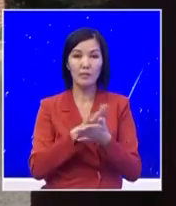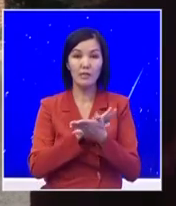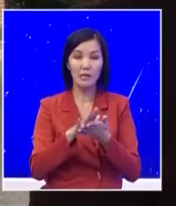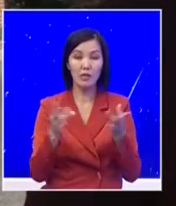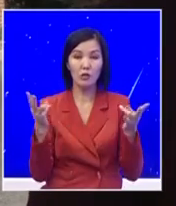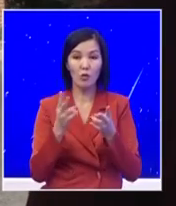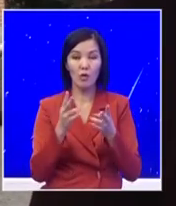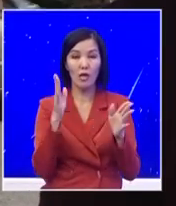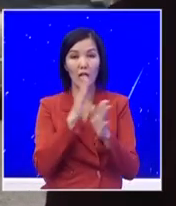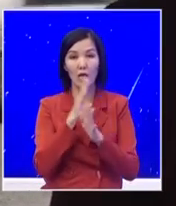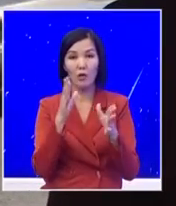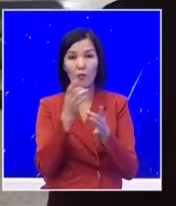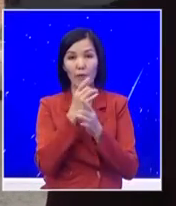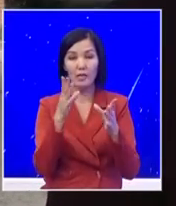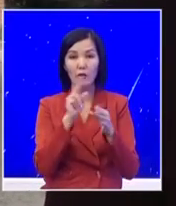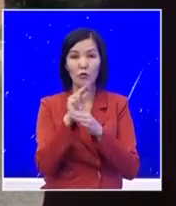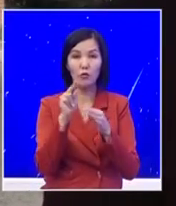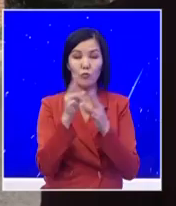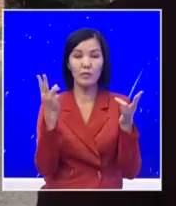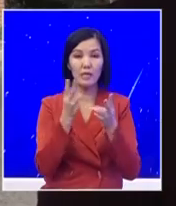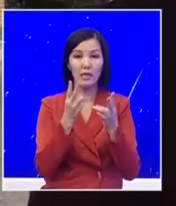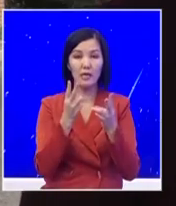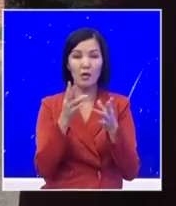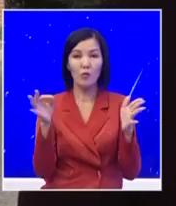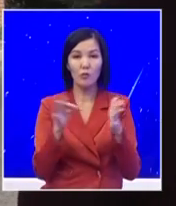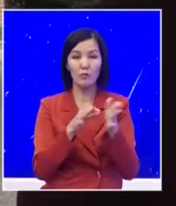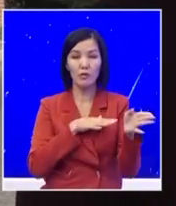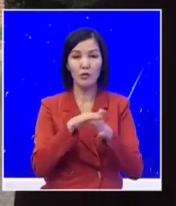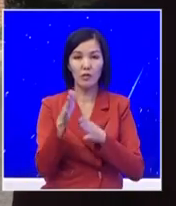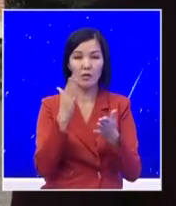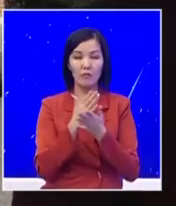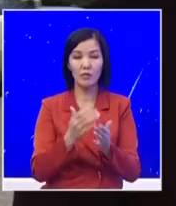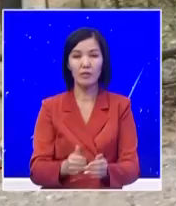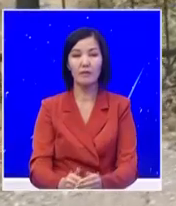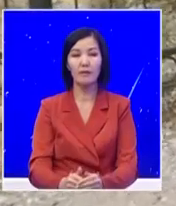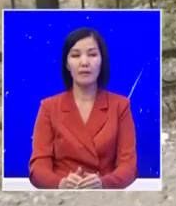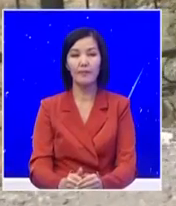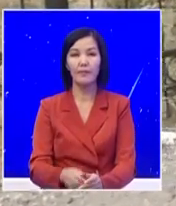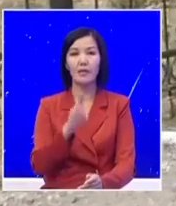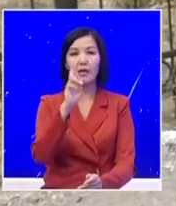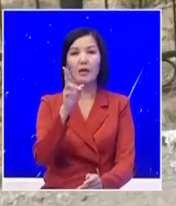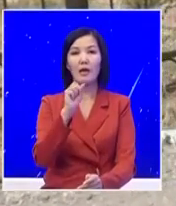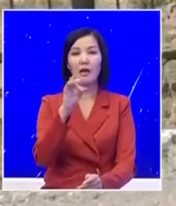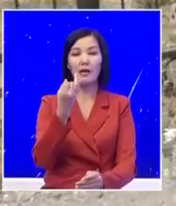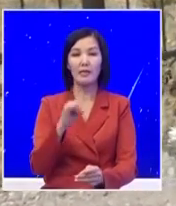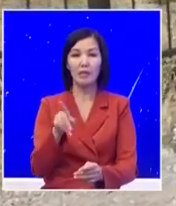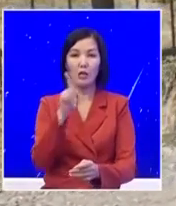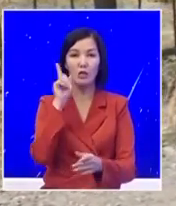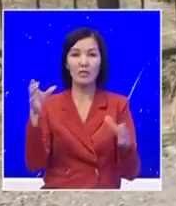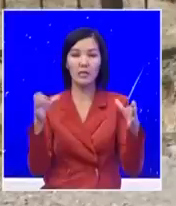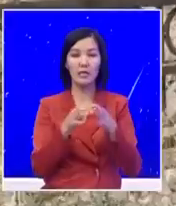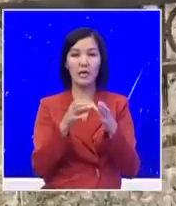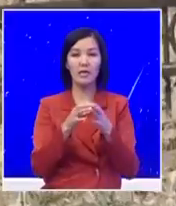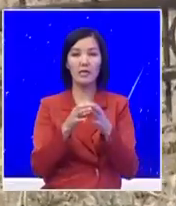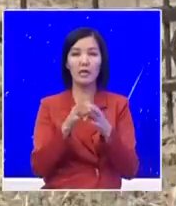осы экологиялық мәдениетке үйретуімізді елімізді осы мақсатта жұмыс атқарудамыз біз қазіргі таңда. Қарасайлық жасыл ел еңбек жасақтары мұнымен